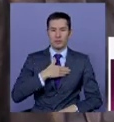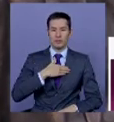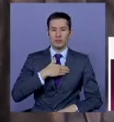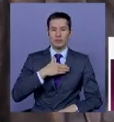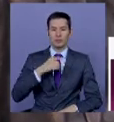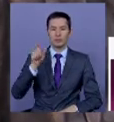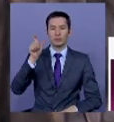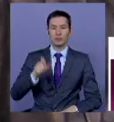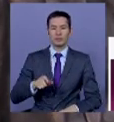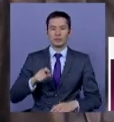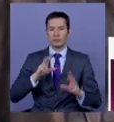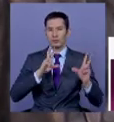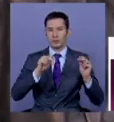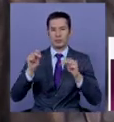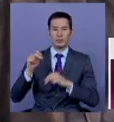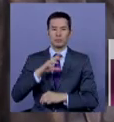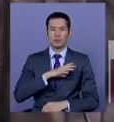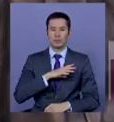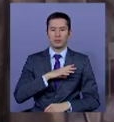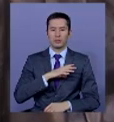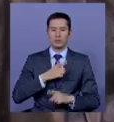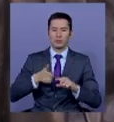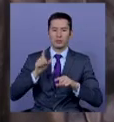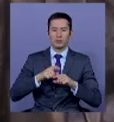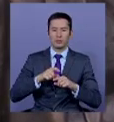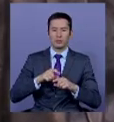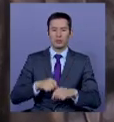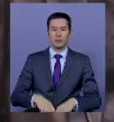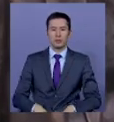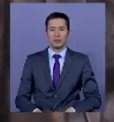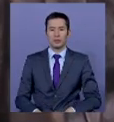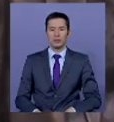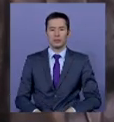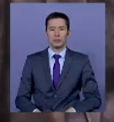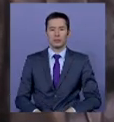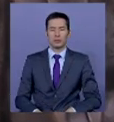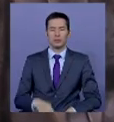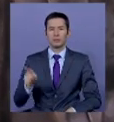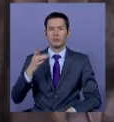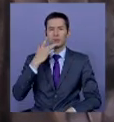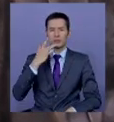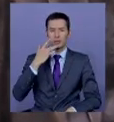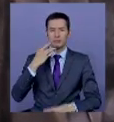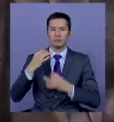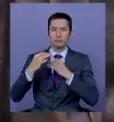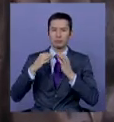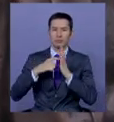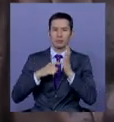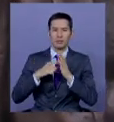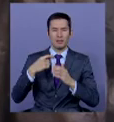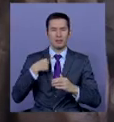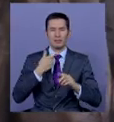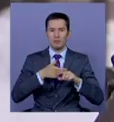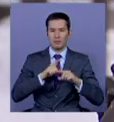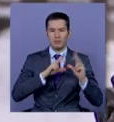бақытты адам Шәмші болған. Өте бақты, олайта шеді, Жәмиле, мен өте бақтадым, мені қалқ